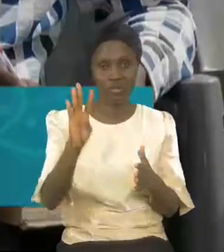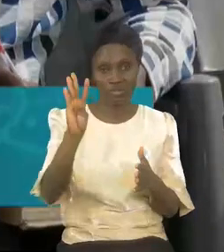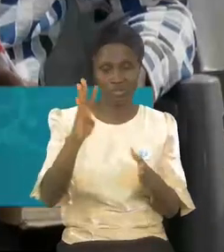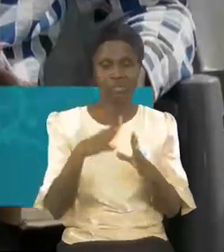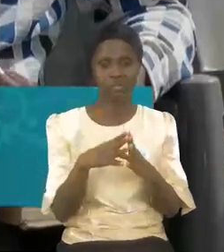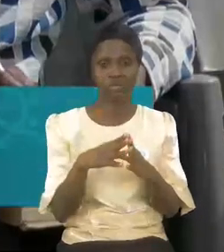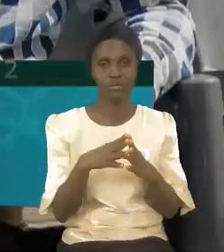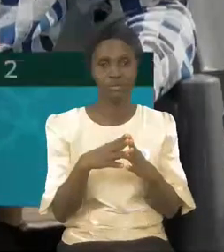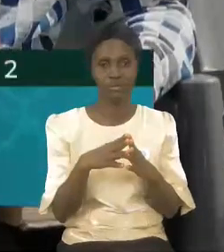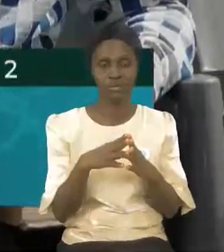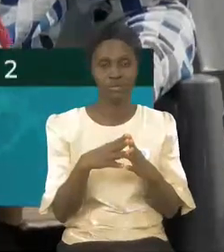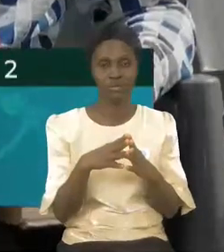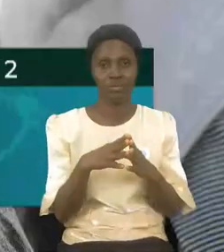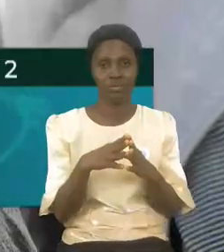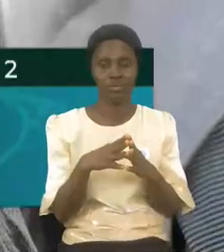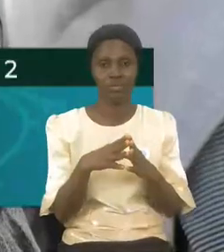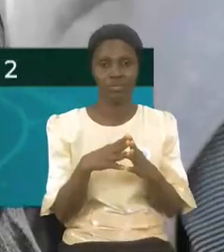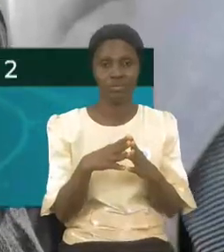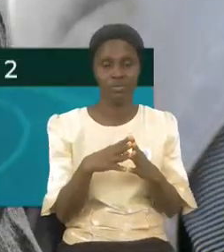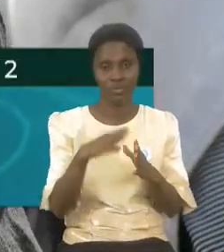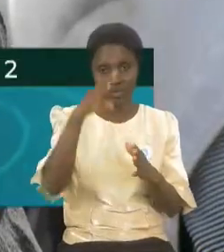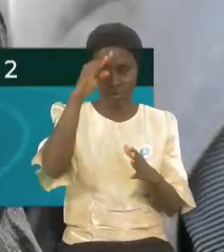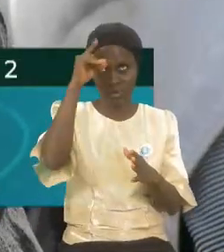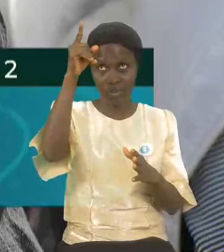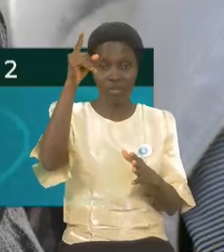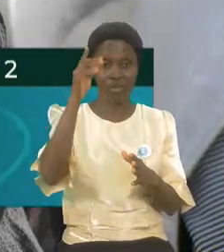Ésaïe chapitre 2. Ésaïe